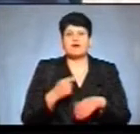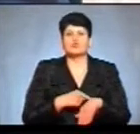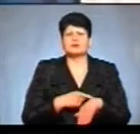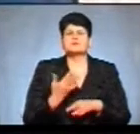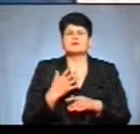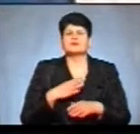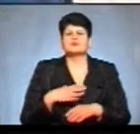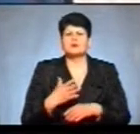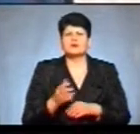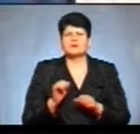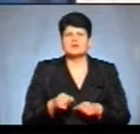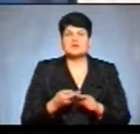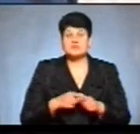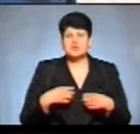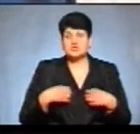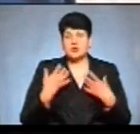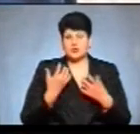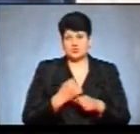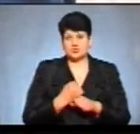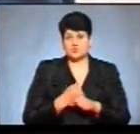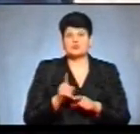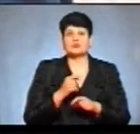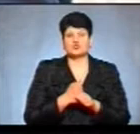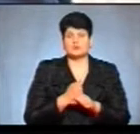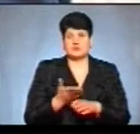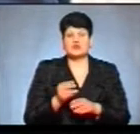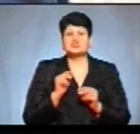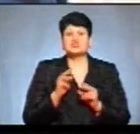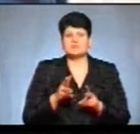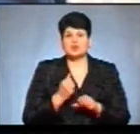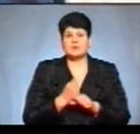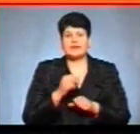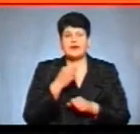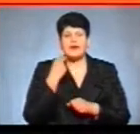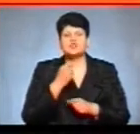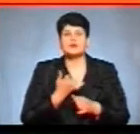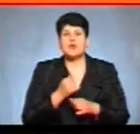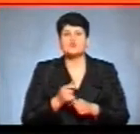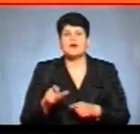Скільки чекати можна? Це просто жах, що робиться. Що вони зробили? Чим вони зробили краще для людей?